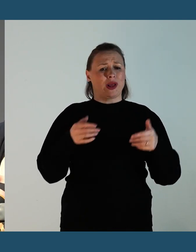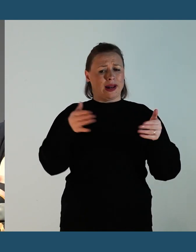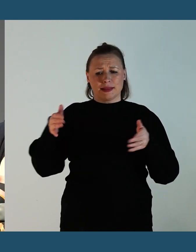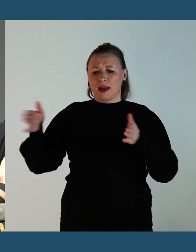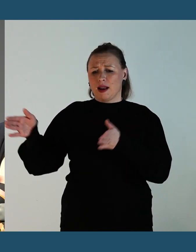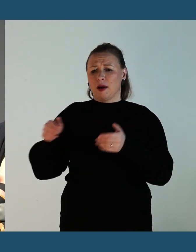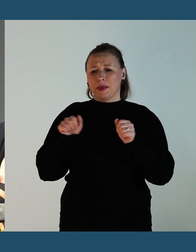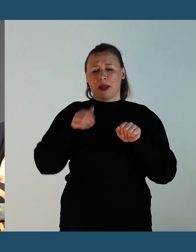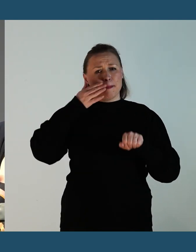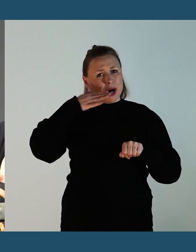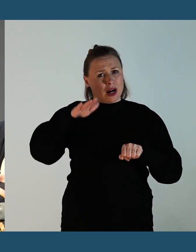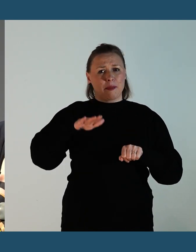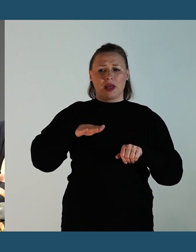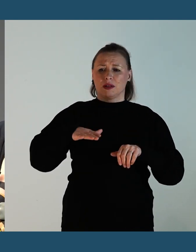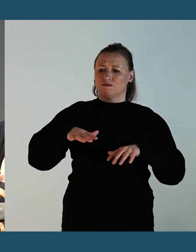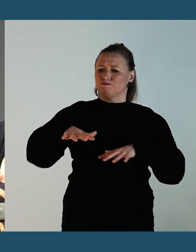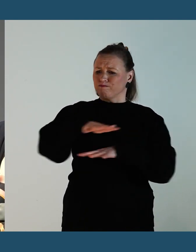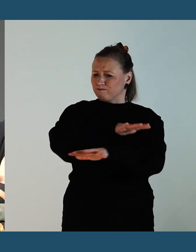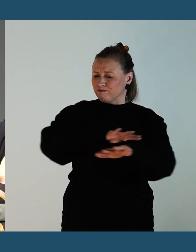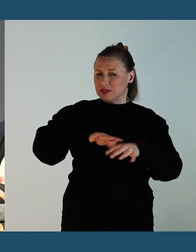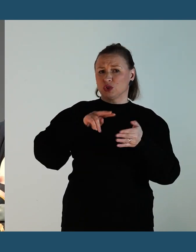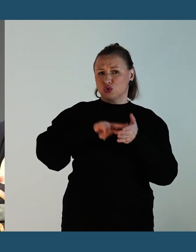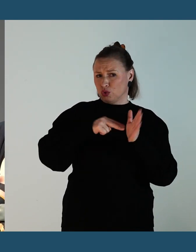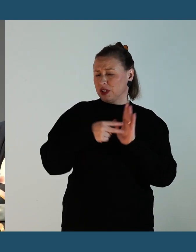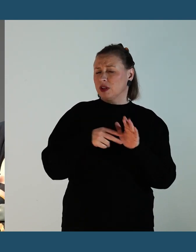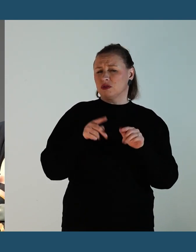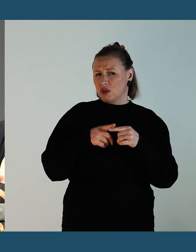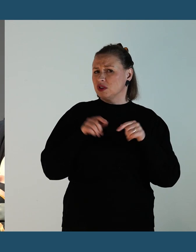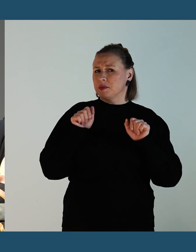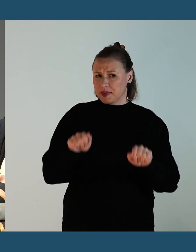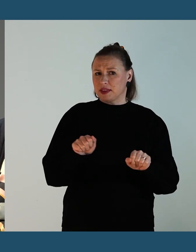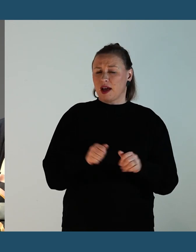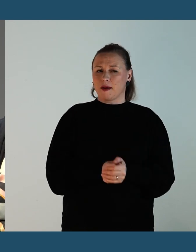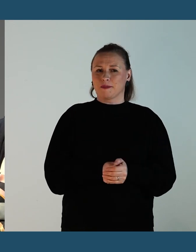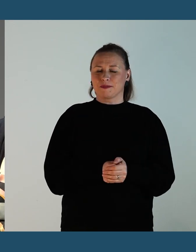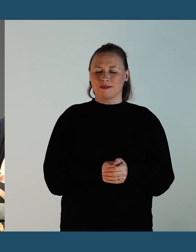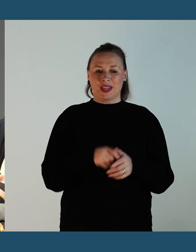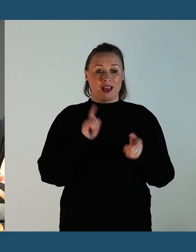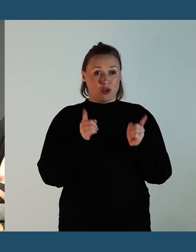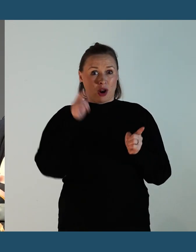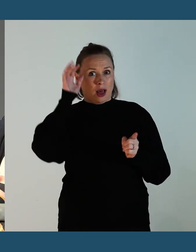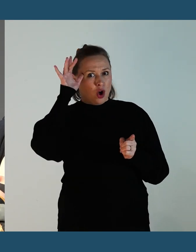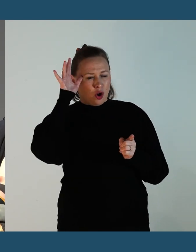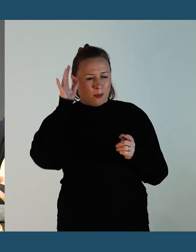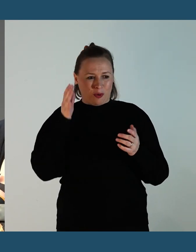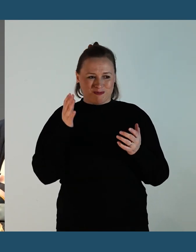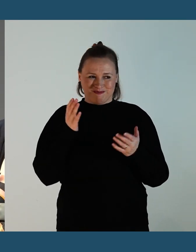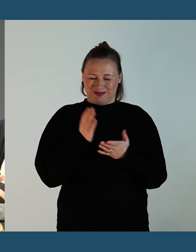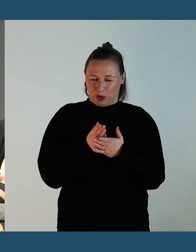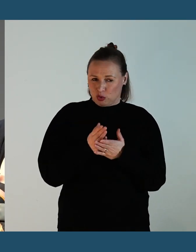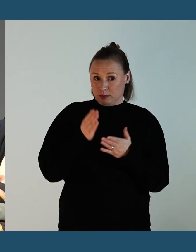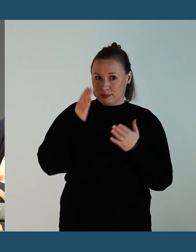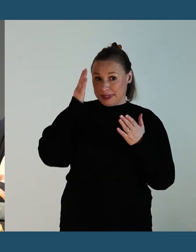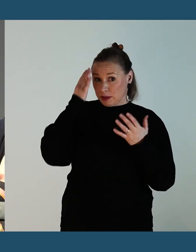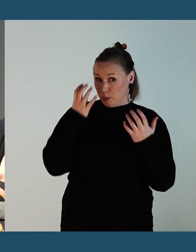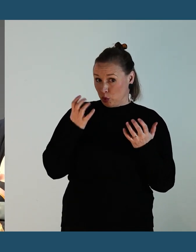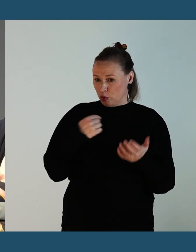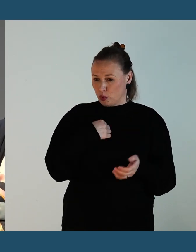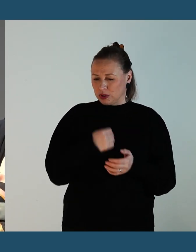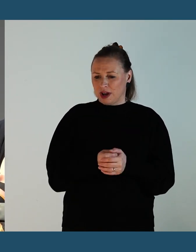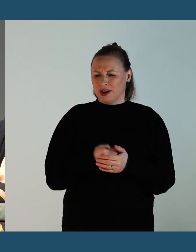paremmin suunniteltu. Mä mietin, että onko me niin kuin joskus... Tämä voi olla, että mä oon ihan hölmö, että mä en tiedä, mutta tuntuu siltä, että meidän osaaminen